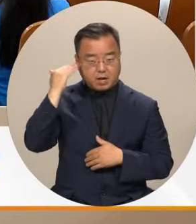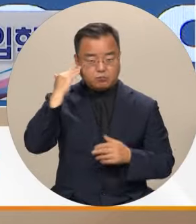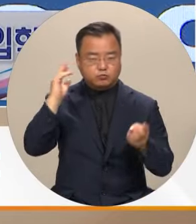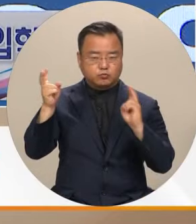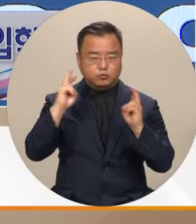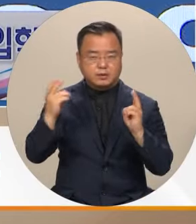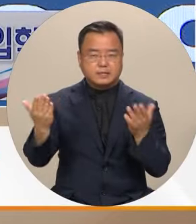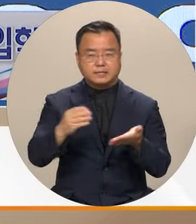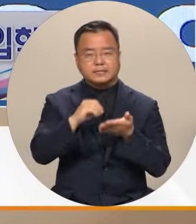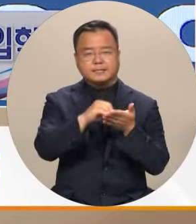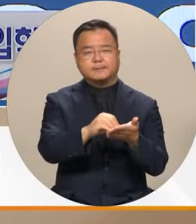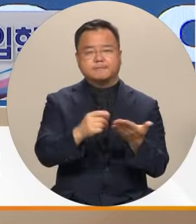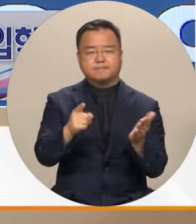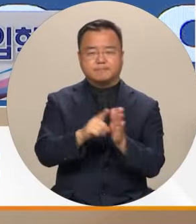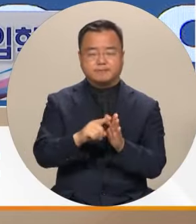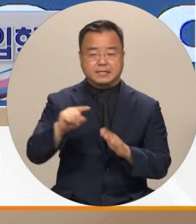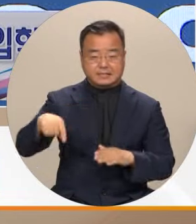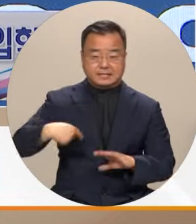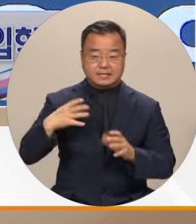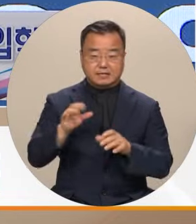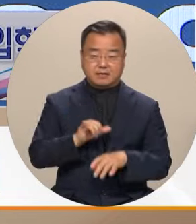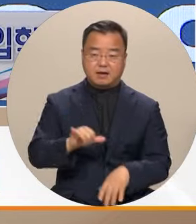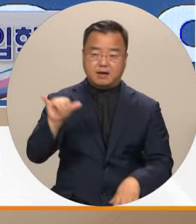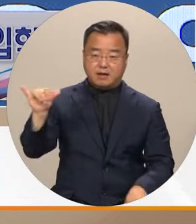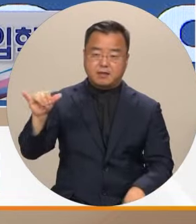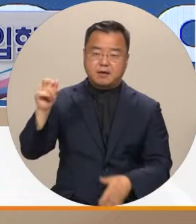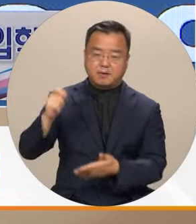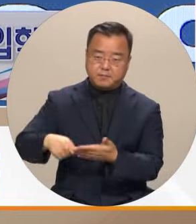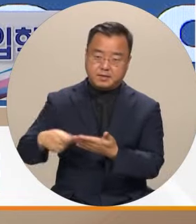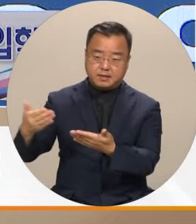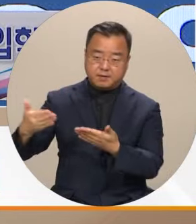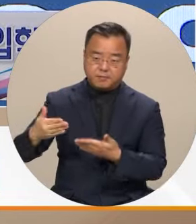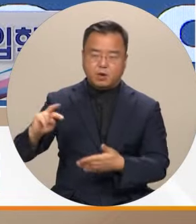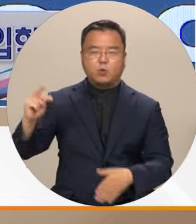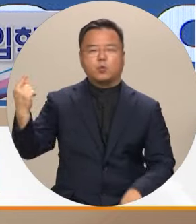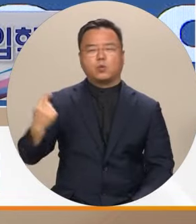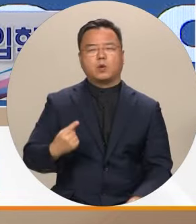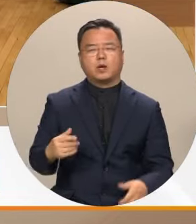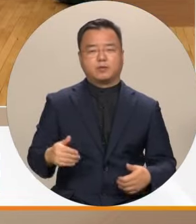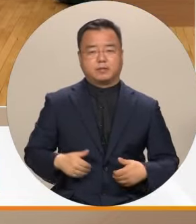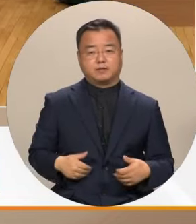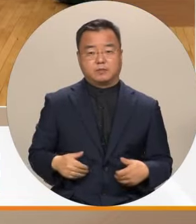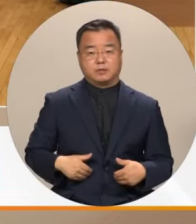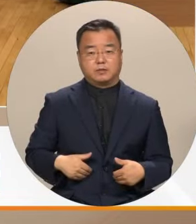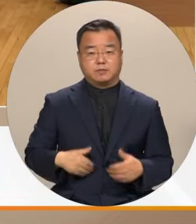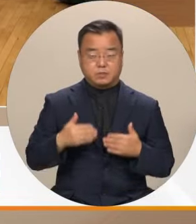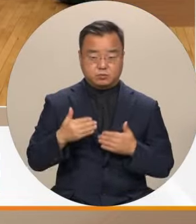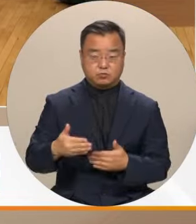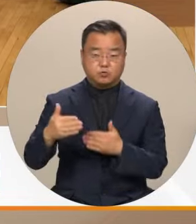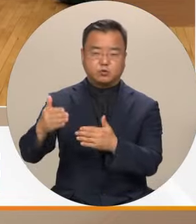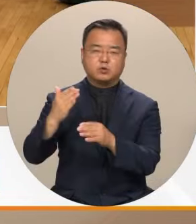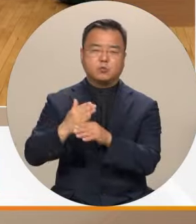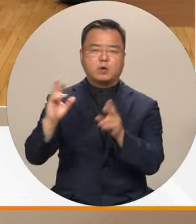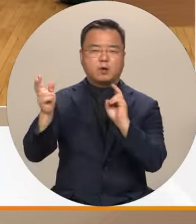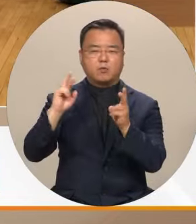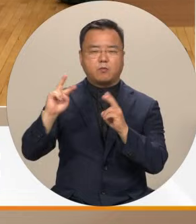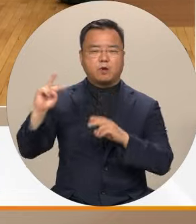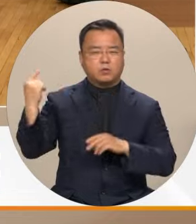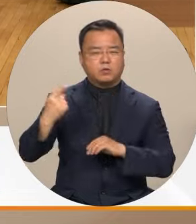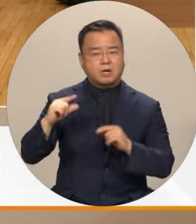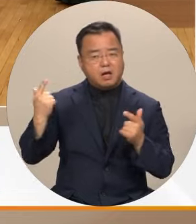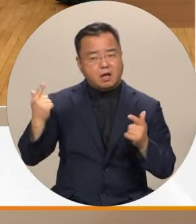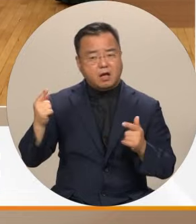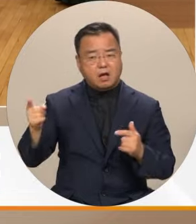취업을 하려면 본국으로 돌아갔다가 비자 발급 절차를 다시 밟아야 합니다이 과정에서 기업들도 학생이 돌아오지 않을까 봐